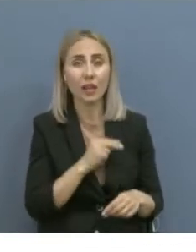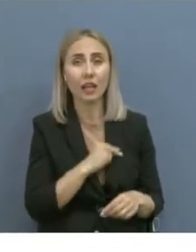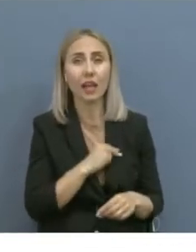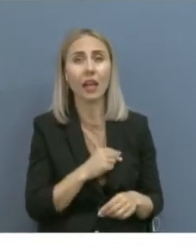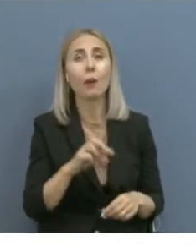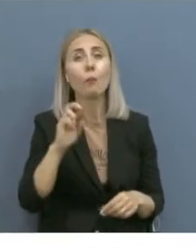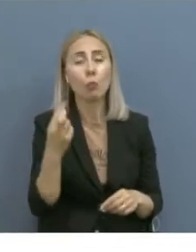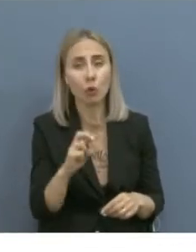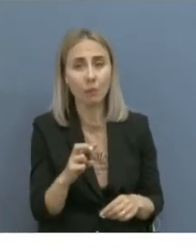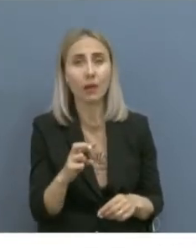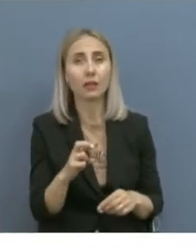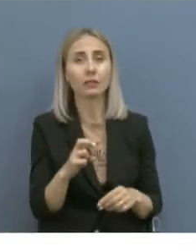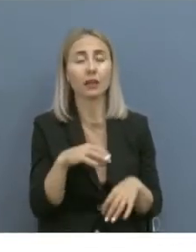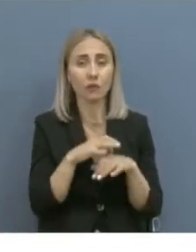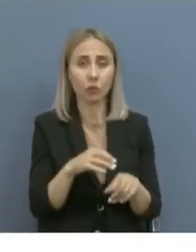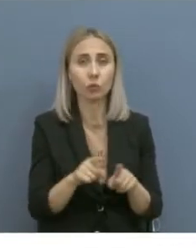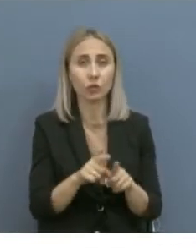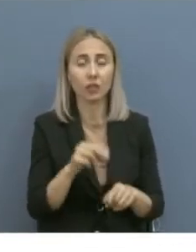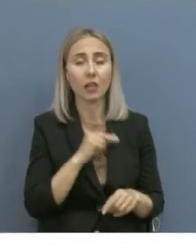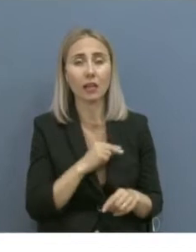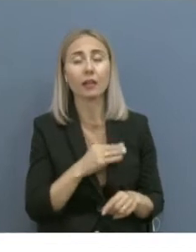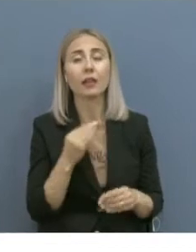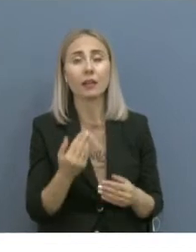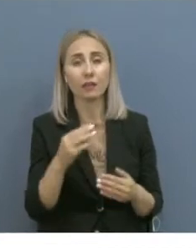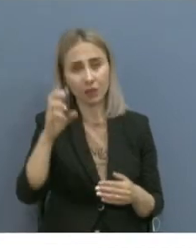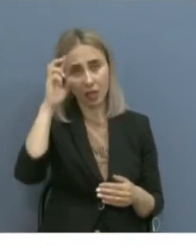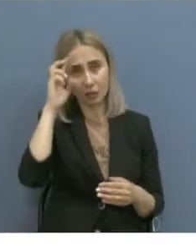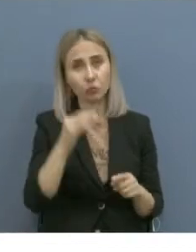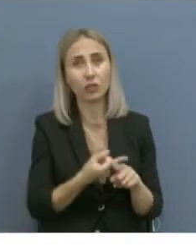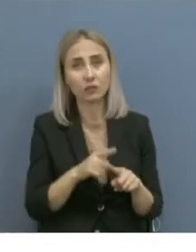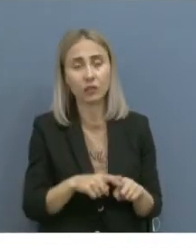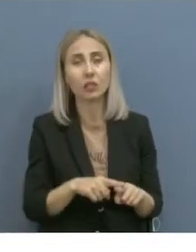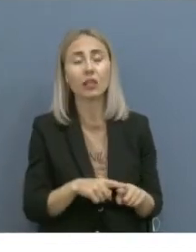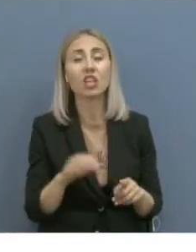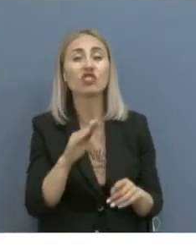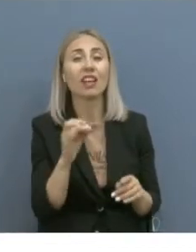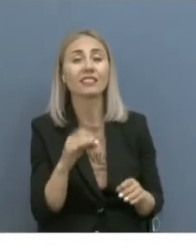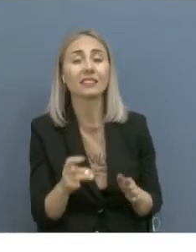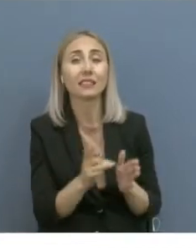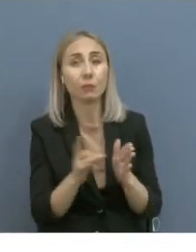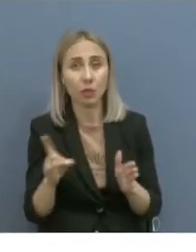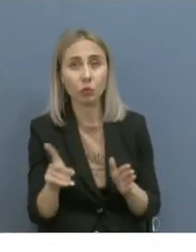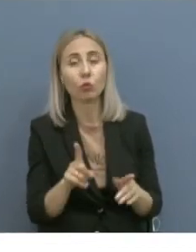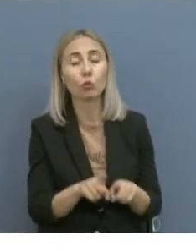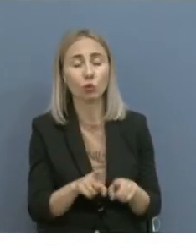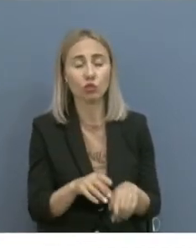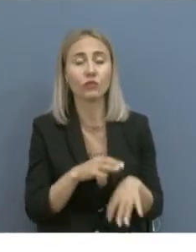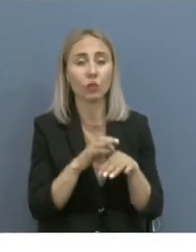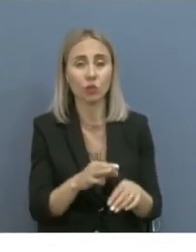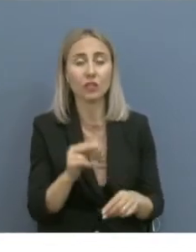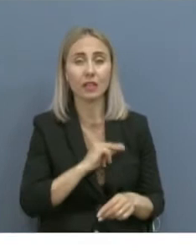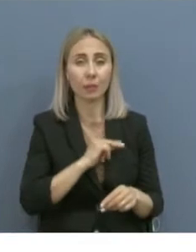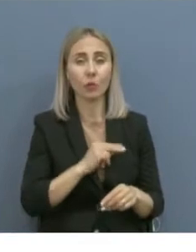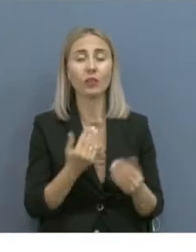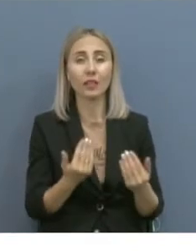Бурабай ауданының мемлекеттік мұрағатының қоймасына ағымдағы жөндеу жұмыстары жүргізілді. 2021 жылы Жақсы архивінің ғимаратына